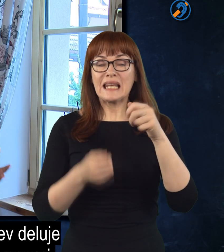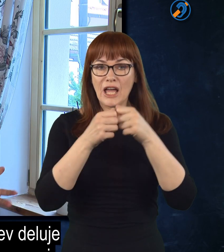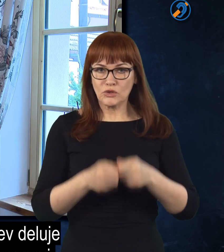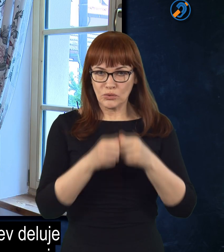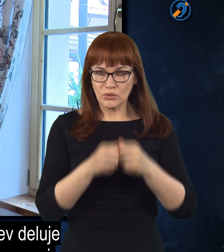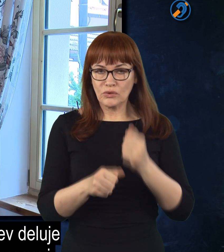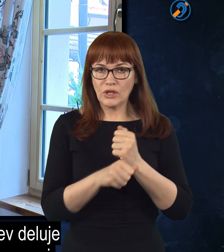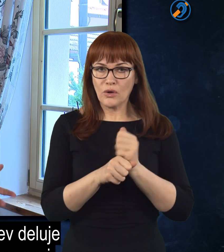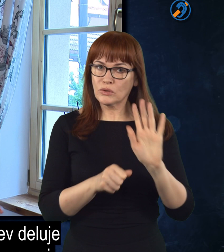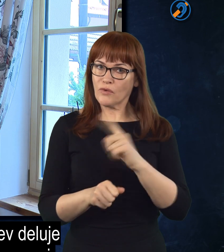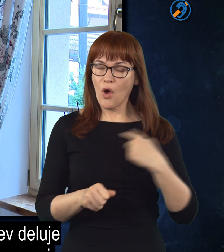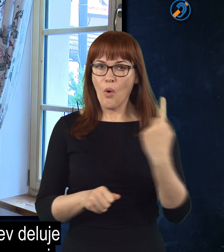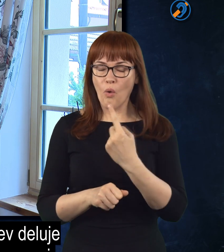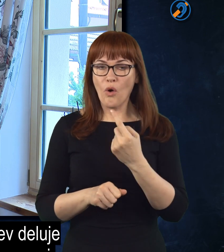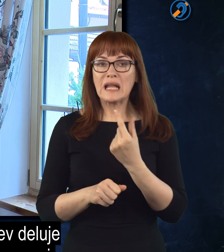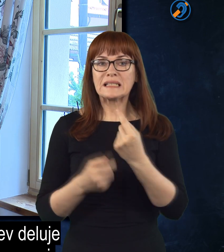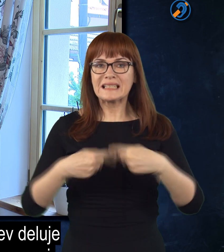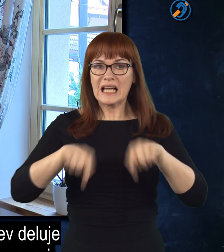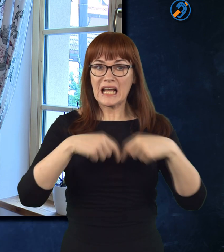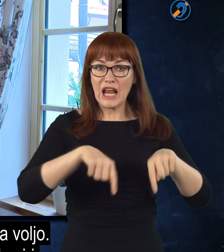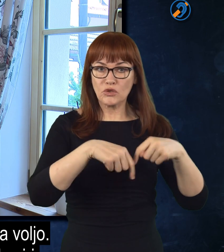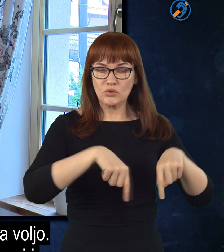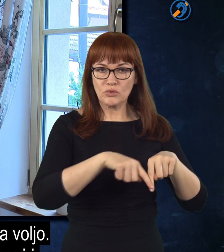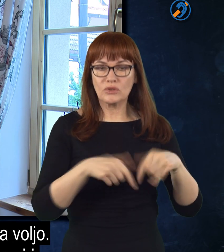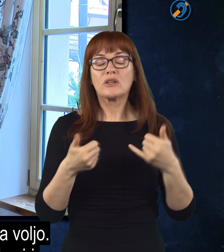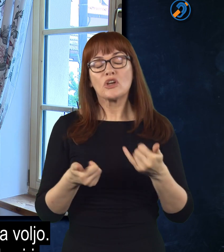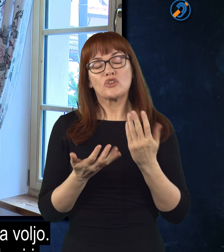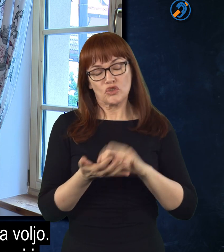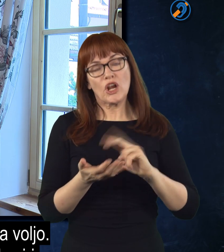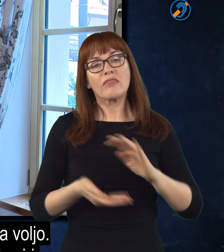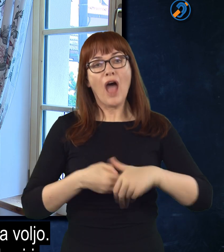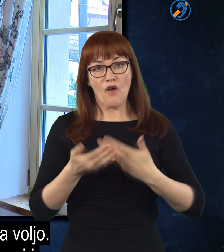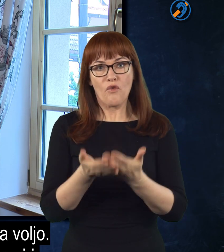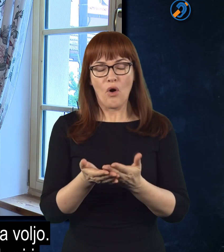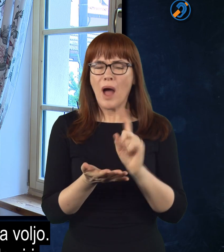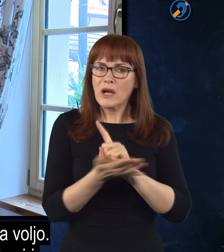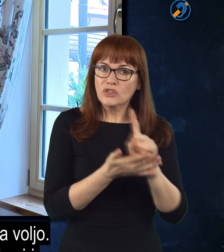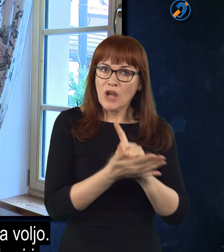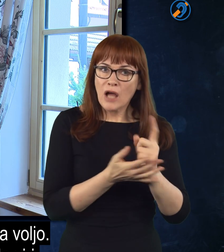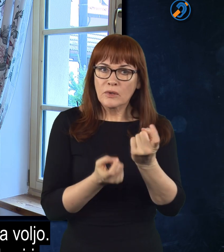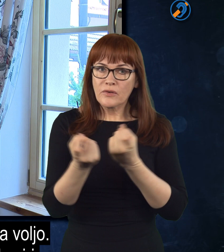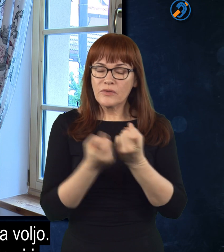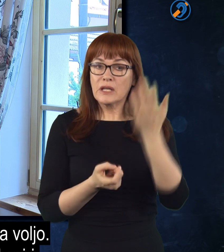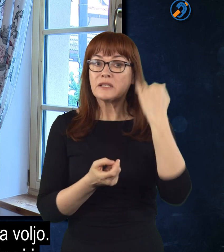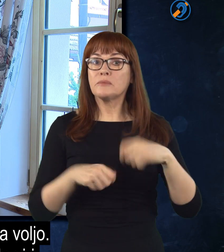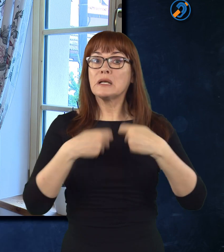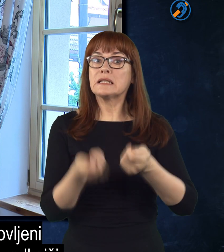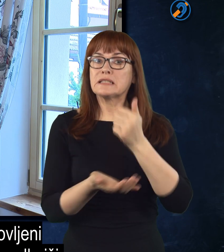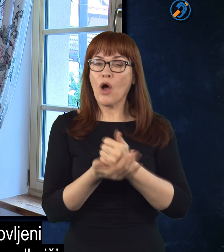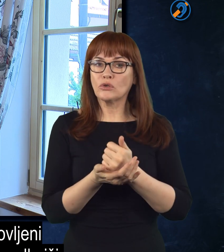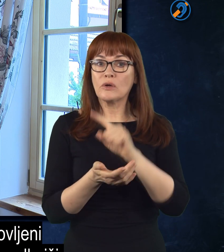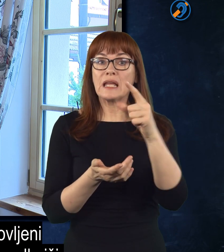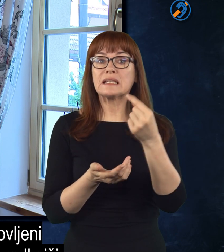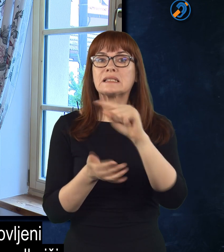Teh 13 društev deluje v svojih okoljih z resursi, ki so ta hip še toliko na voljo, ampak sčasoma bodo viri, ki so